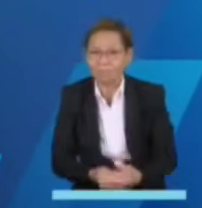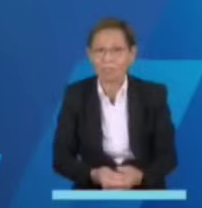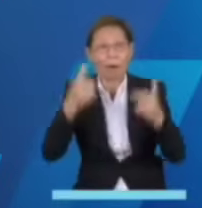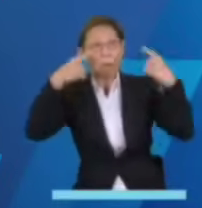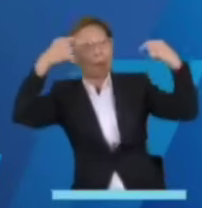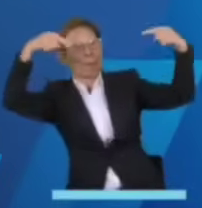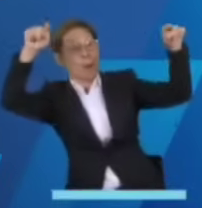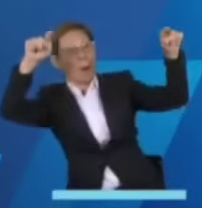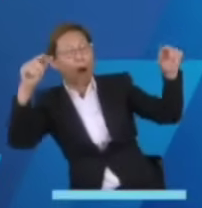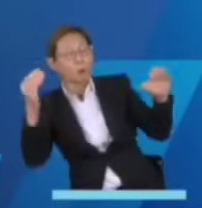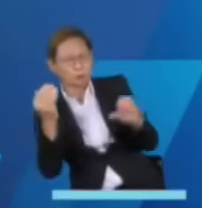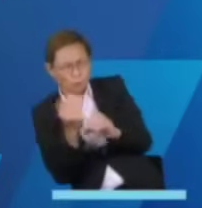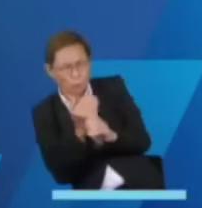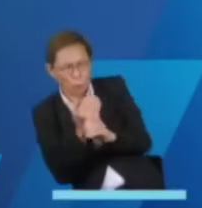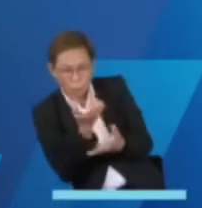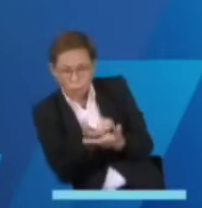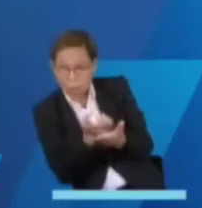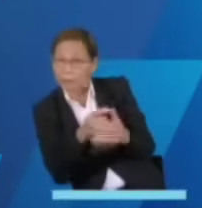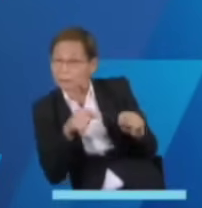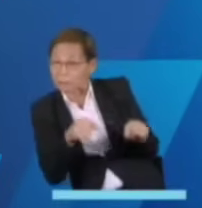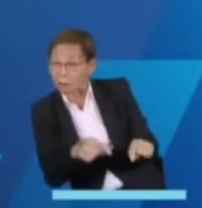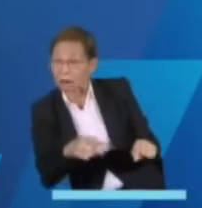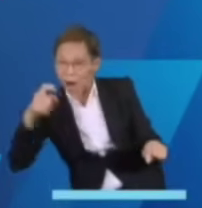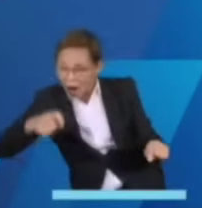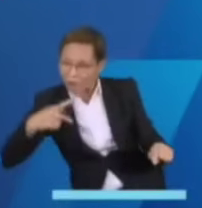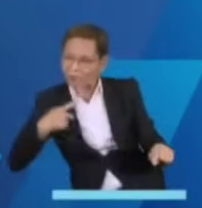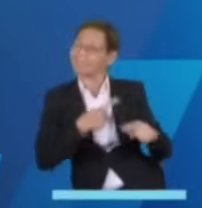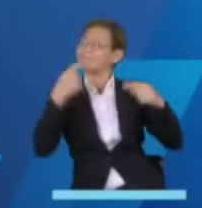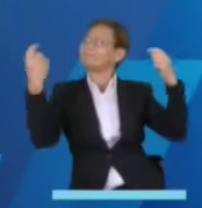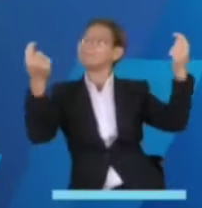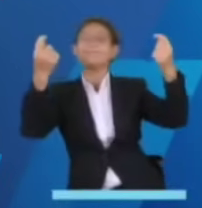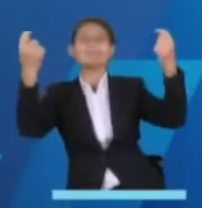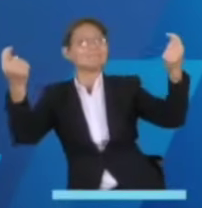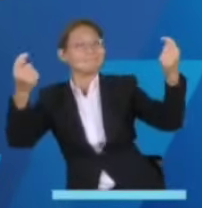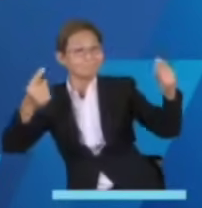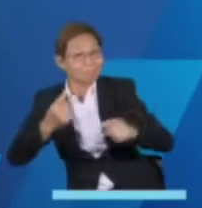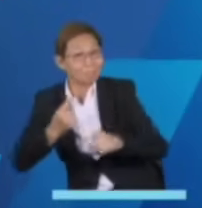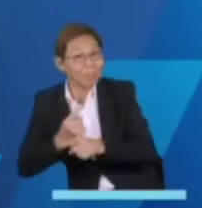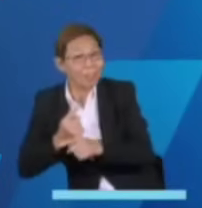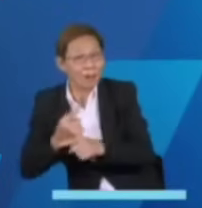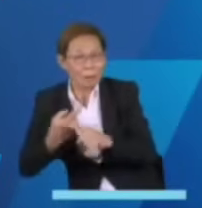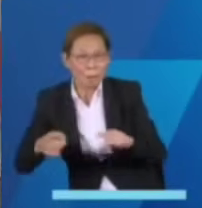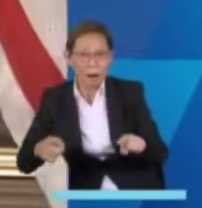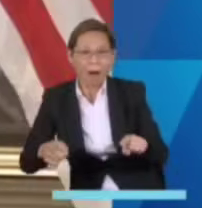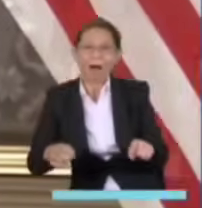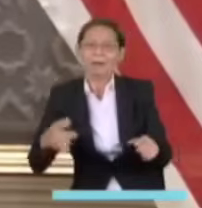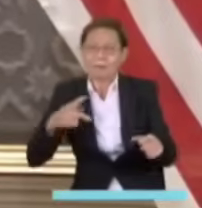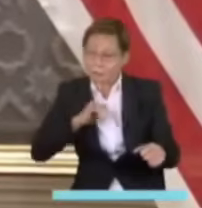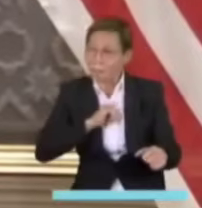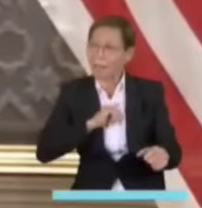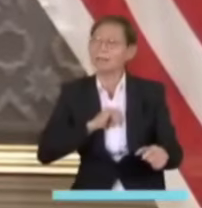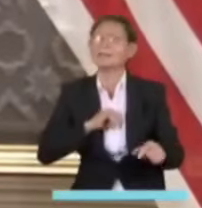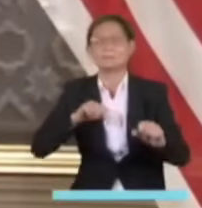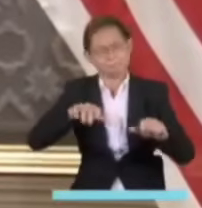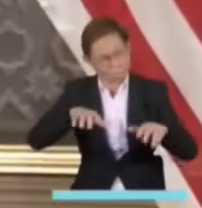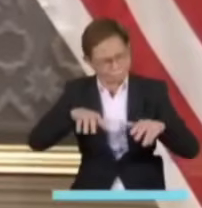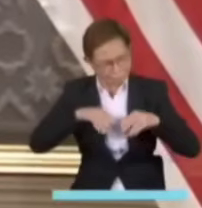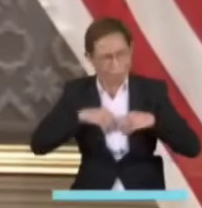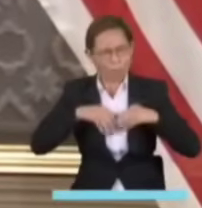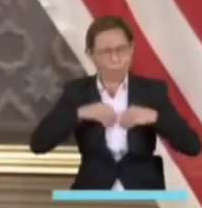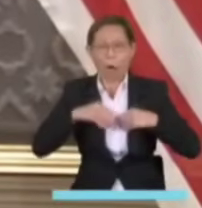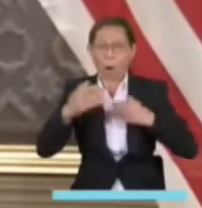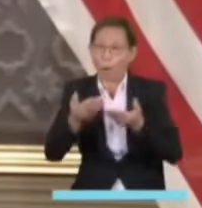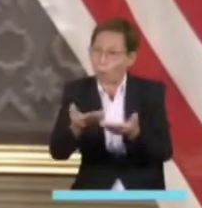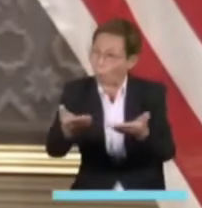Sudah-sudahi pencapaian makroekonomi ini harus kita raikan. Kendati pun begitu, saya akur